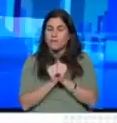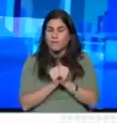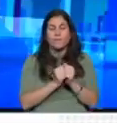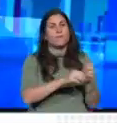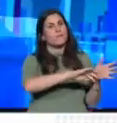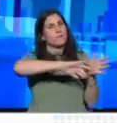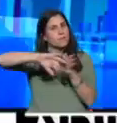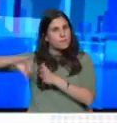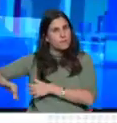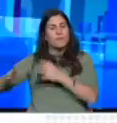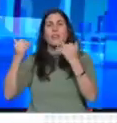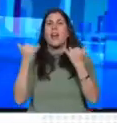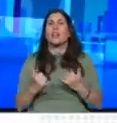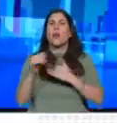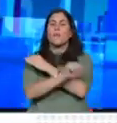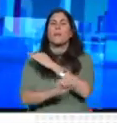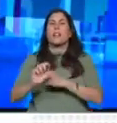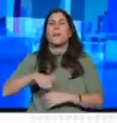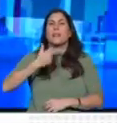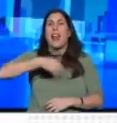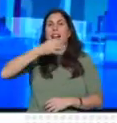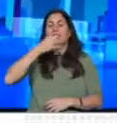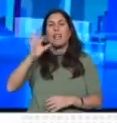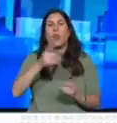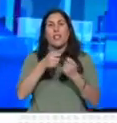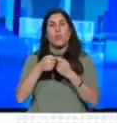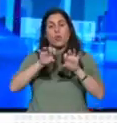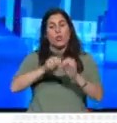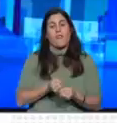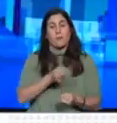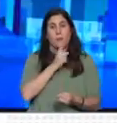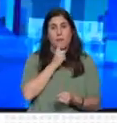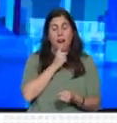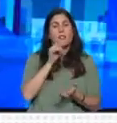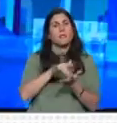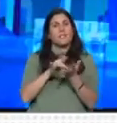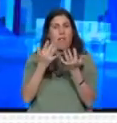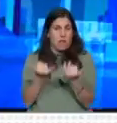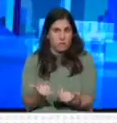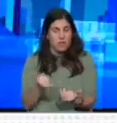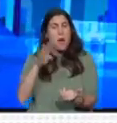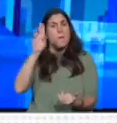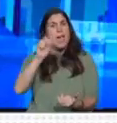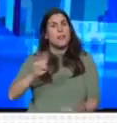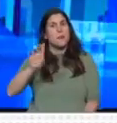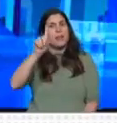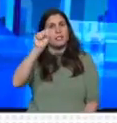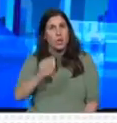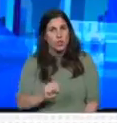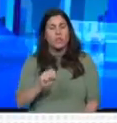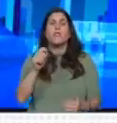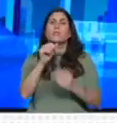היום התקיימה במכללה למינהל הרצאה של ארגון שוברים שתיקה. נמצא איתנו כאן בן בסון,